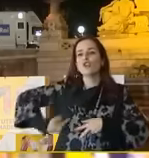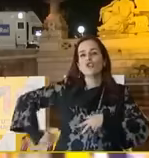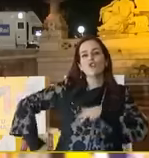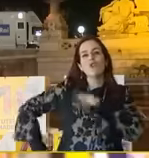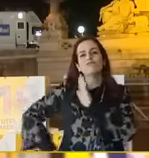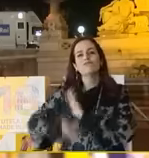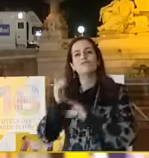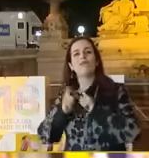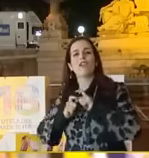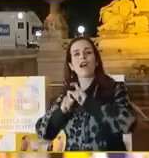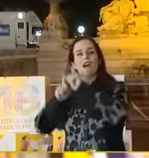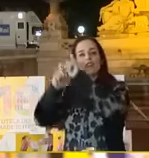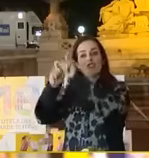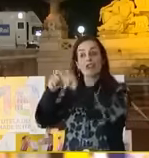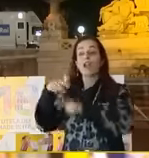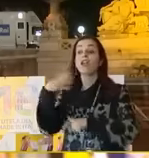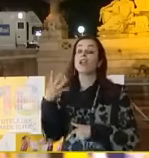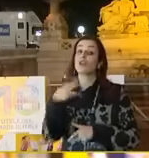Il 4 marzo è vicino,